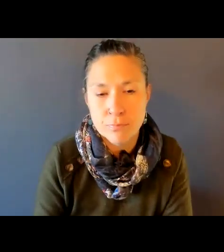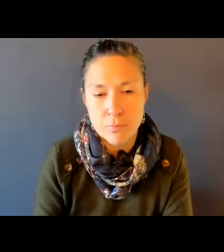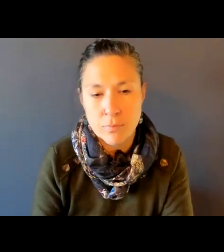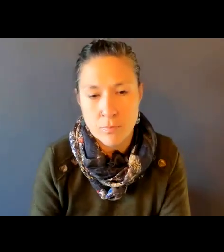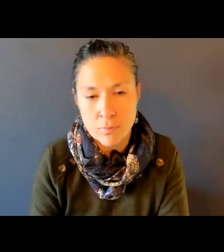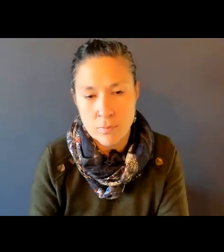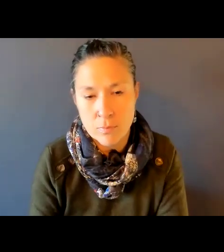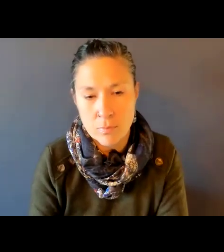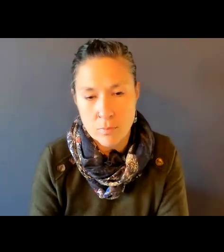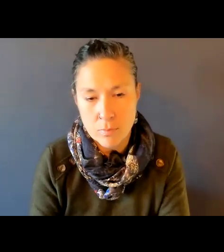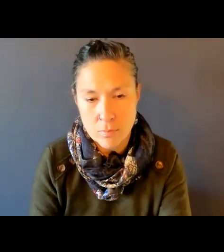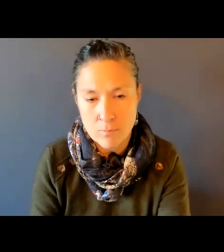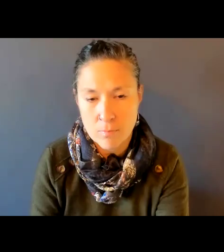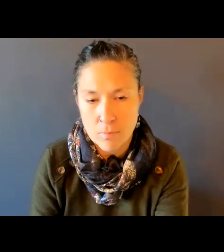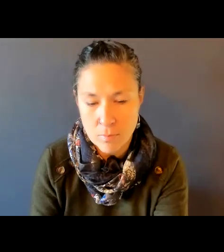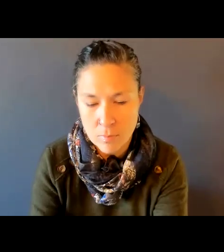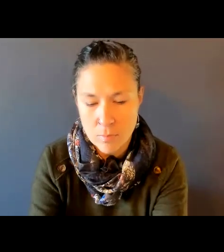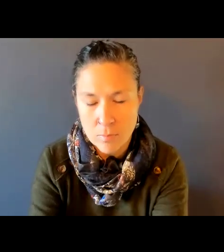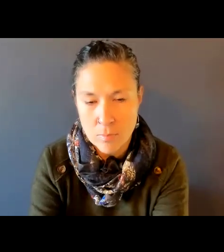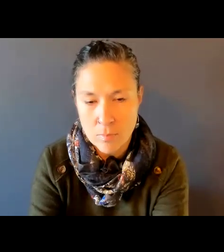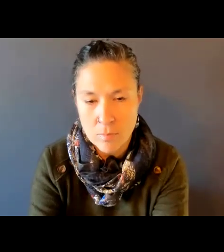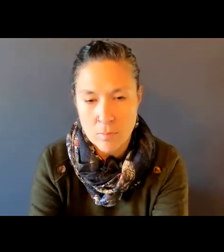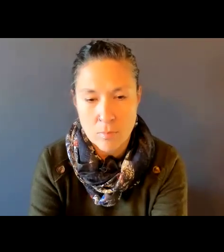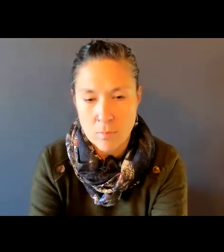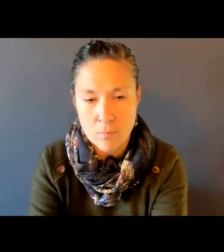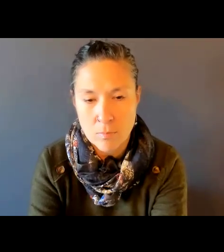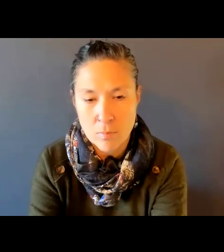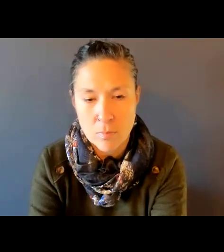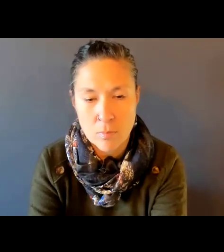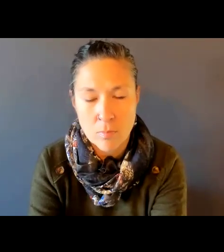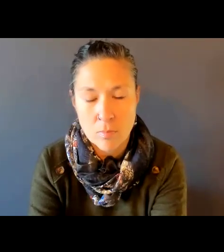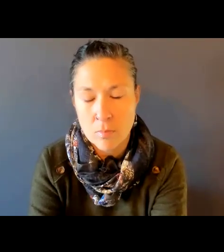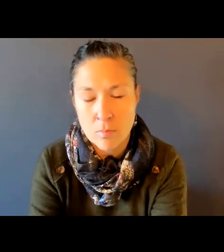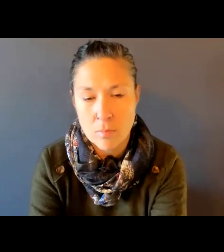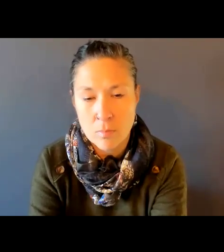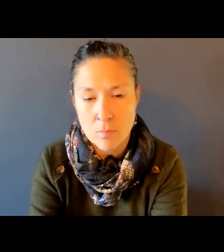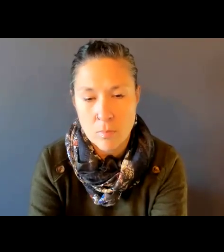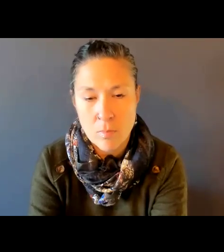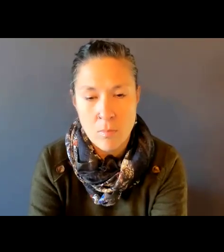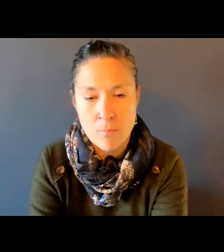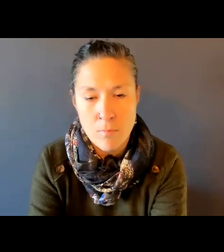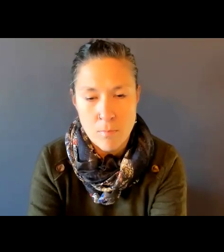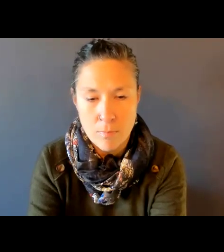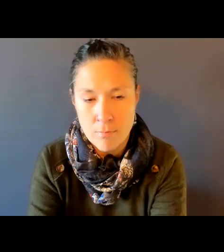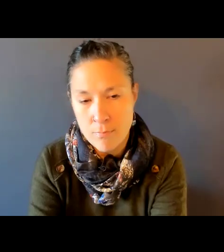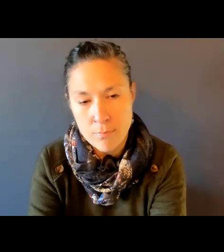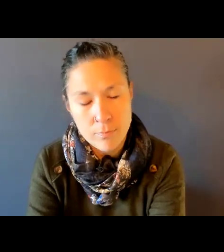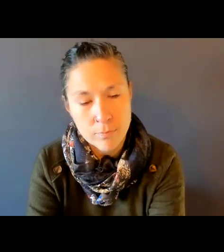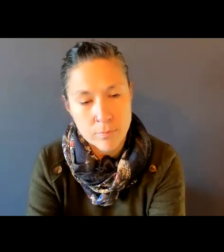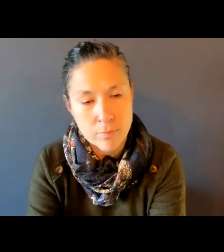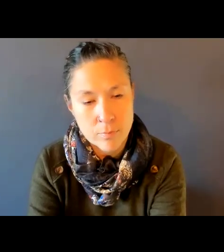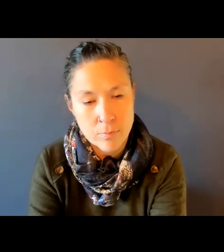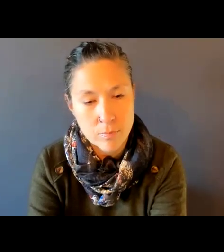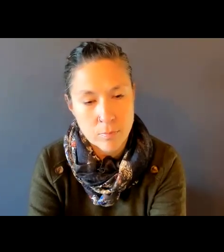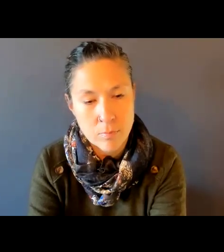Xin chào tất cả mọi người. Để nghe ngôn ngữ bằng tiếng Việt, vui lòng chọn biểu tượng quả địa cầu ở góc phải phía dưới và chọn tiếng